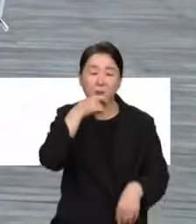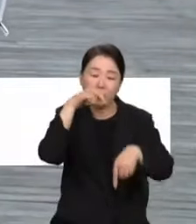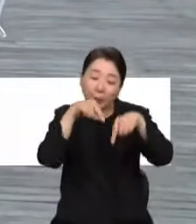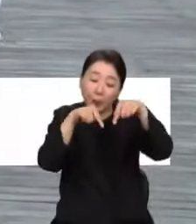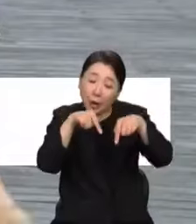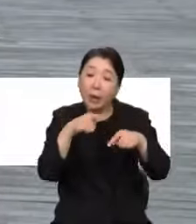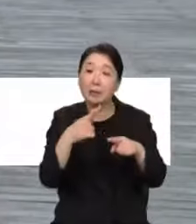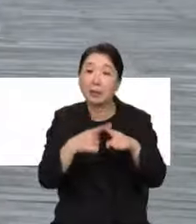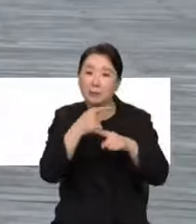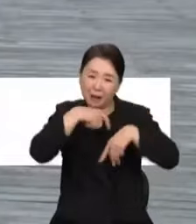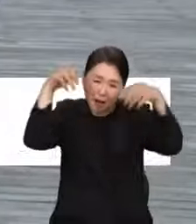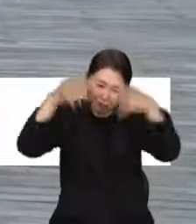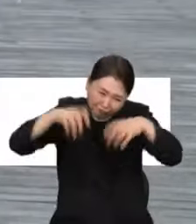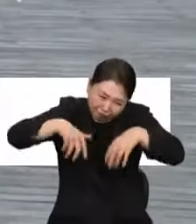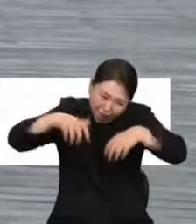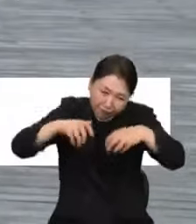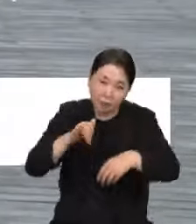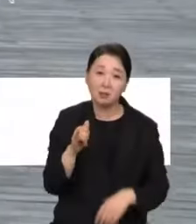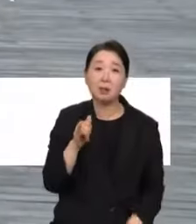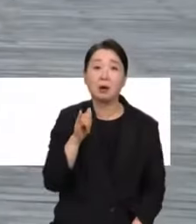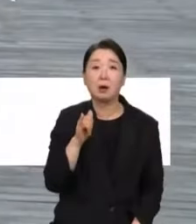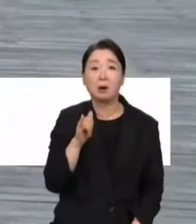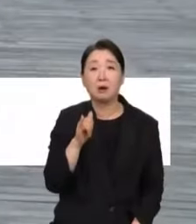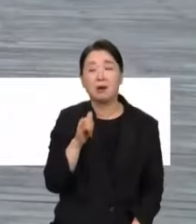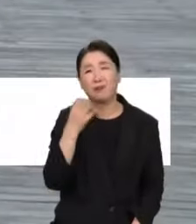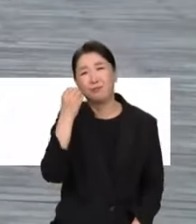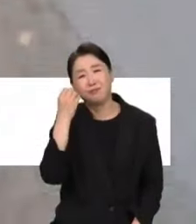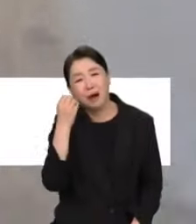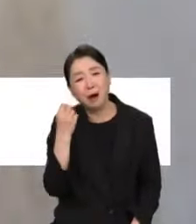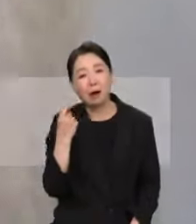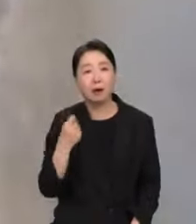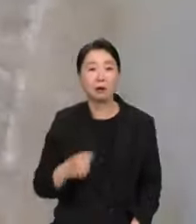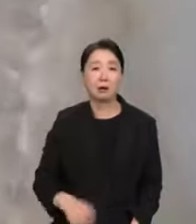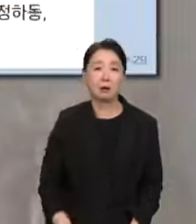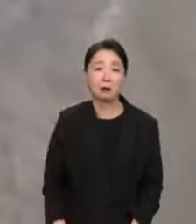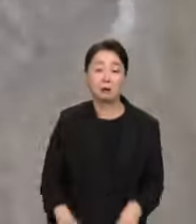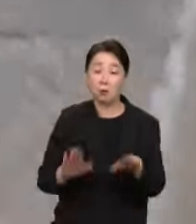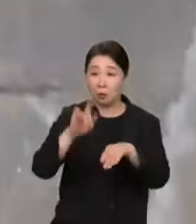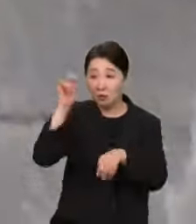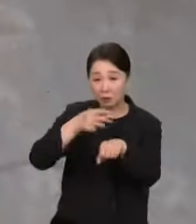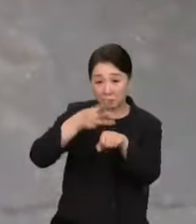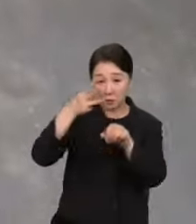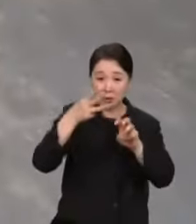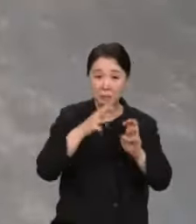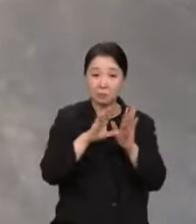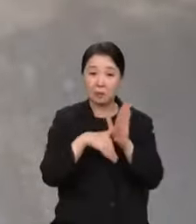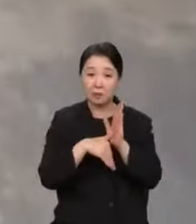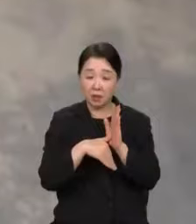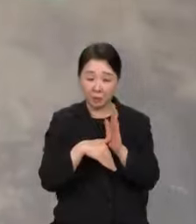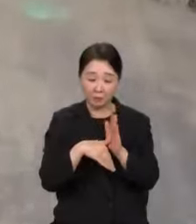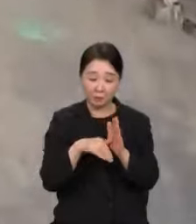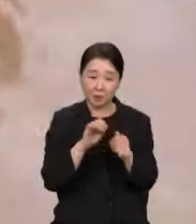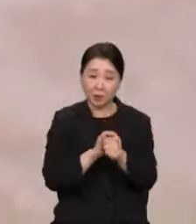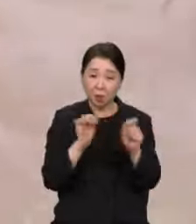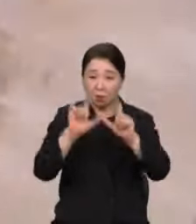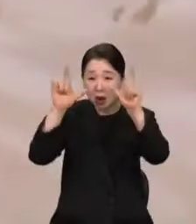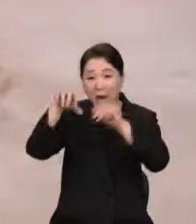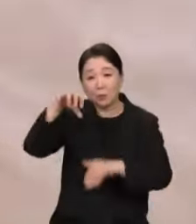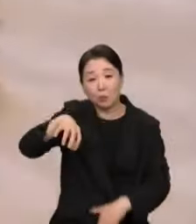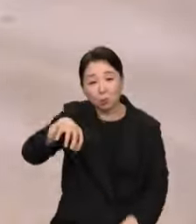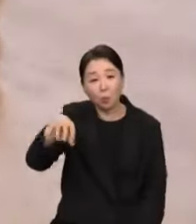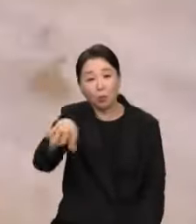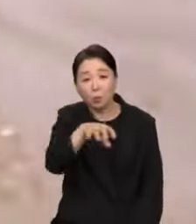왔다가 막 지성으로 왔다 이상하죠 벌써 오늘 새벽 3시 반쯤 경북 안동시 옥동